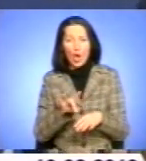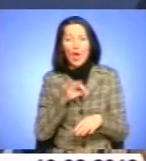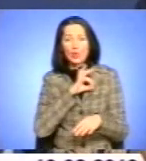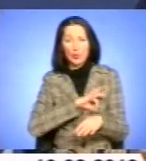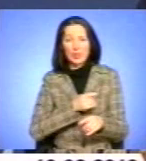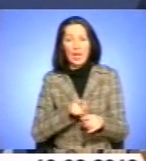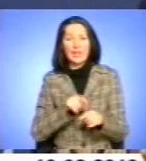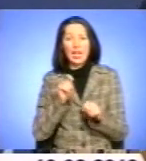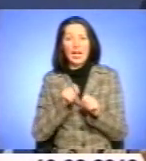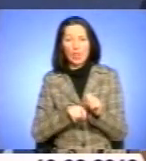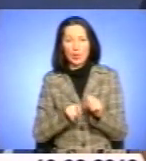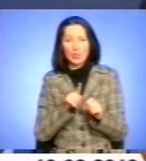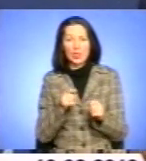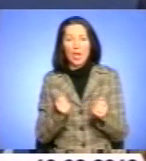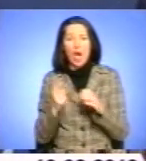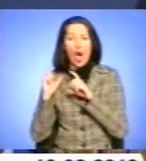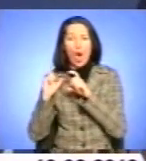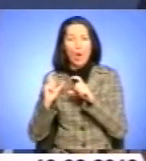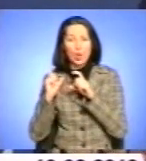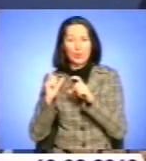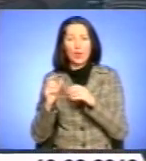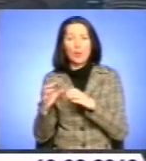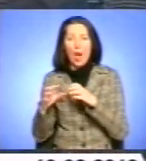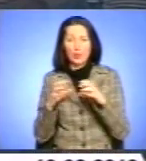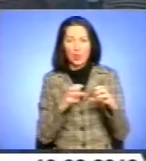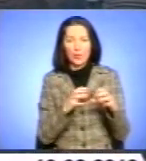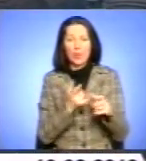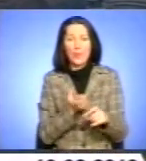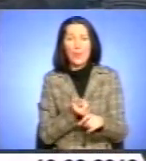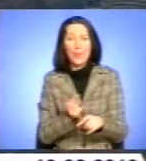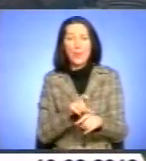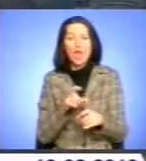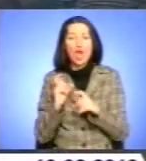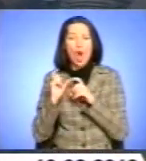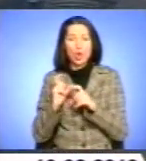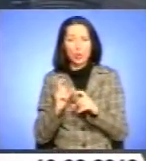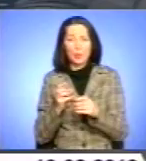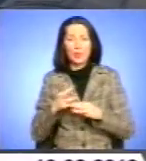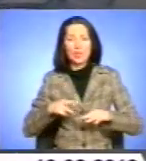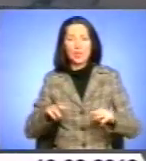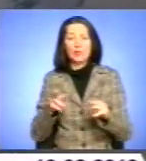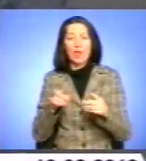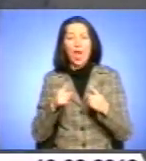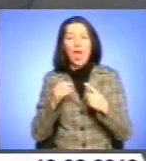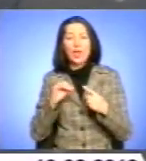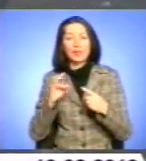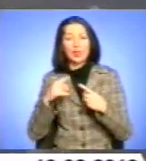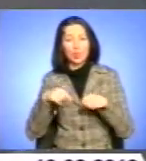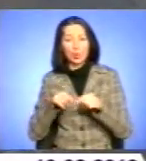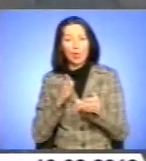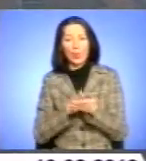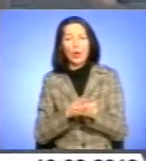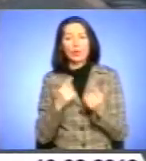за грузовыми автомобилями, за перегрузами. У Міністерстві інфраструктури мають грандіозні плани на